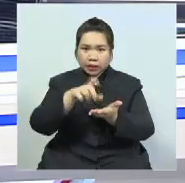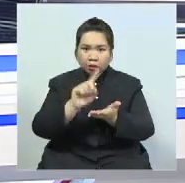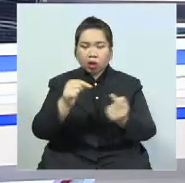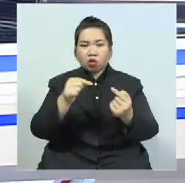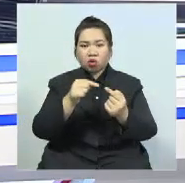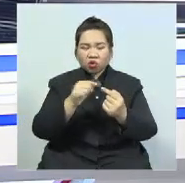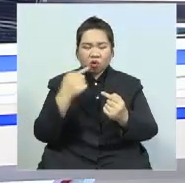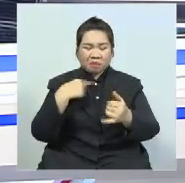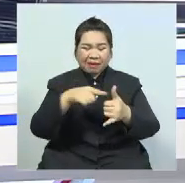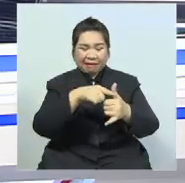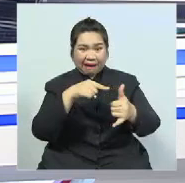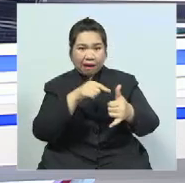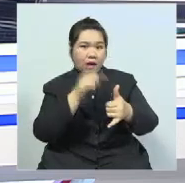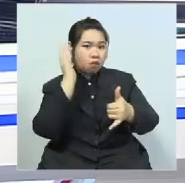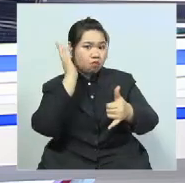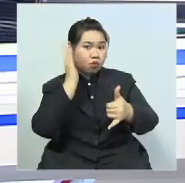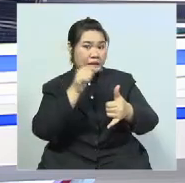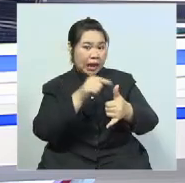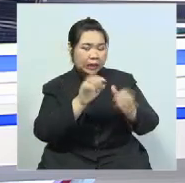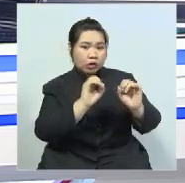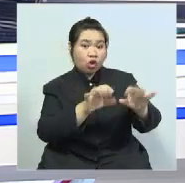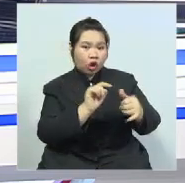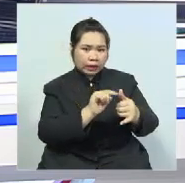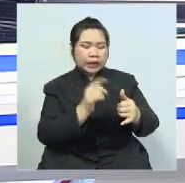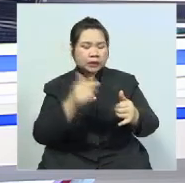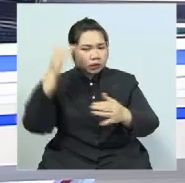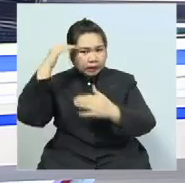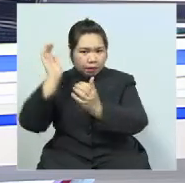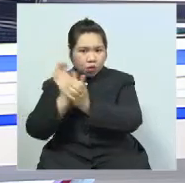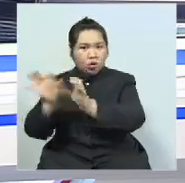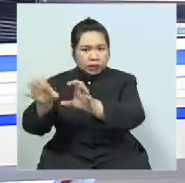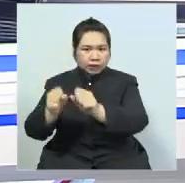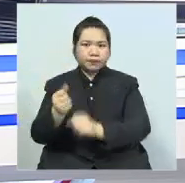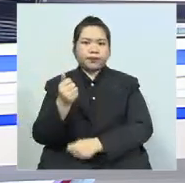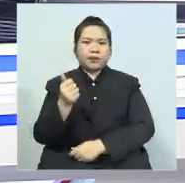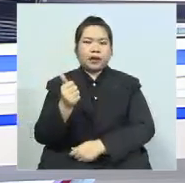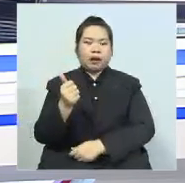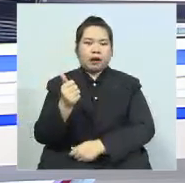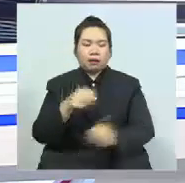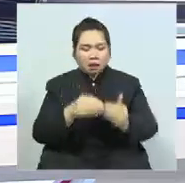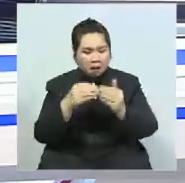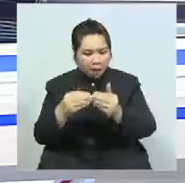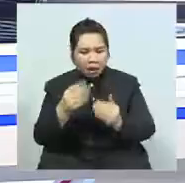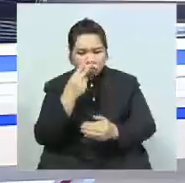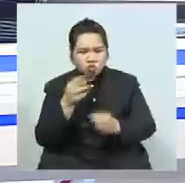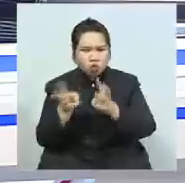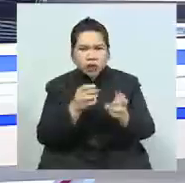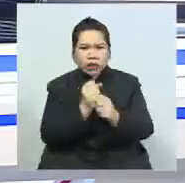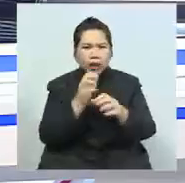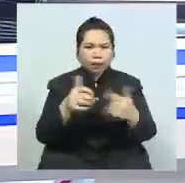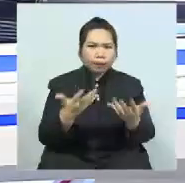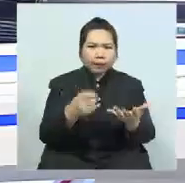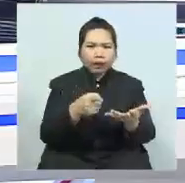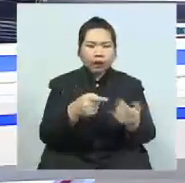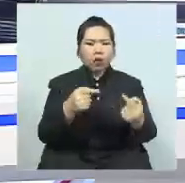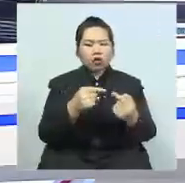คะในคดีฆ่าติวเตอร์หนุ่มหลังจากที่ตำรวจเนี่ยคุมตัวผู้ต้องหาได้แล้วเนี่ยนะคะก็พาไปทำแผนที่จุดเกิดเห